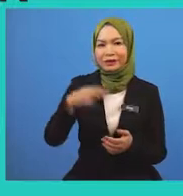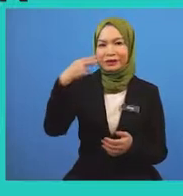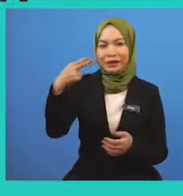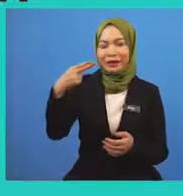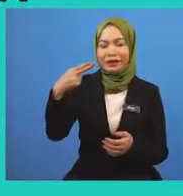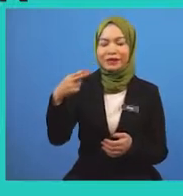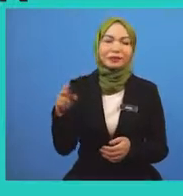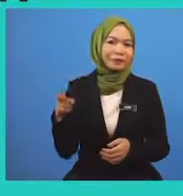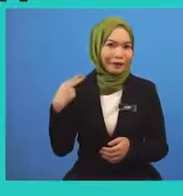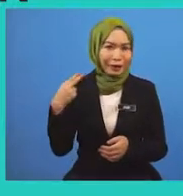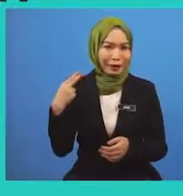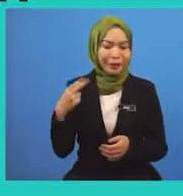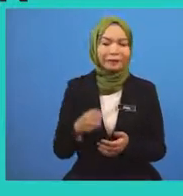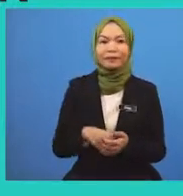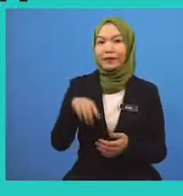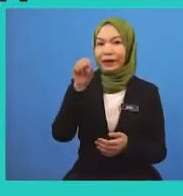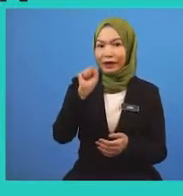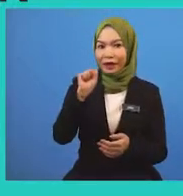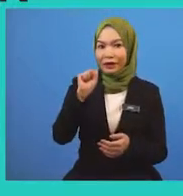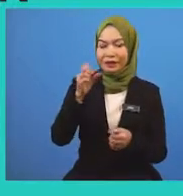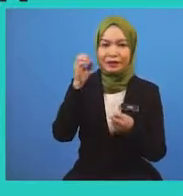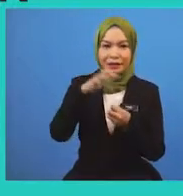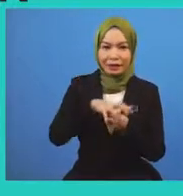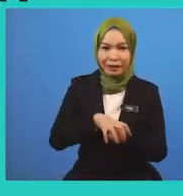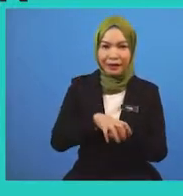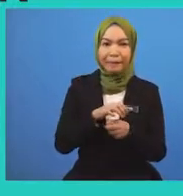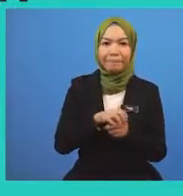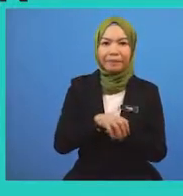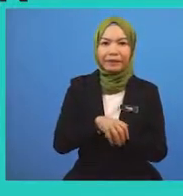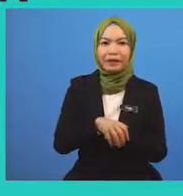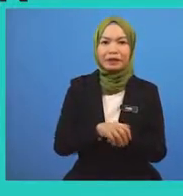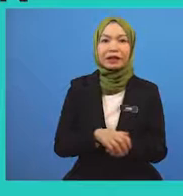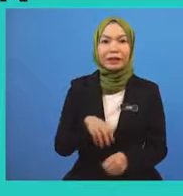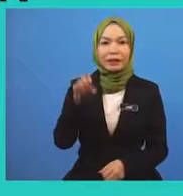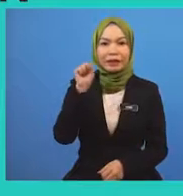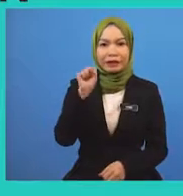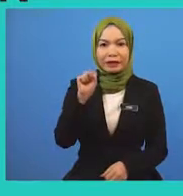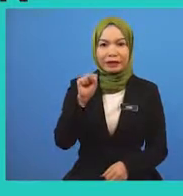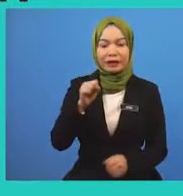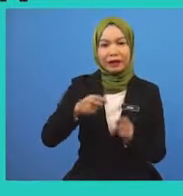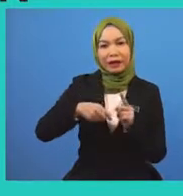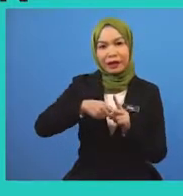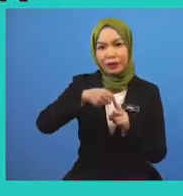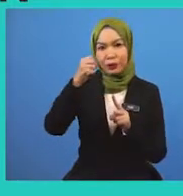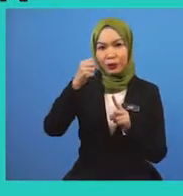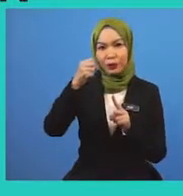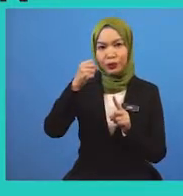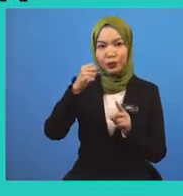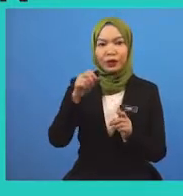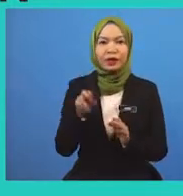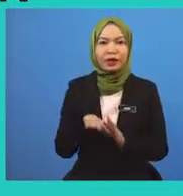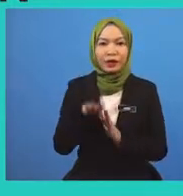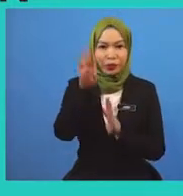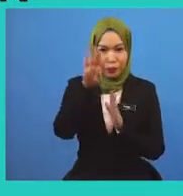ialah haba, Se ialah serap, Su ialah suhu, Run ialah menurun.